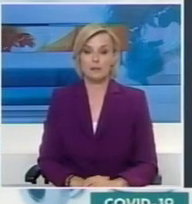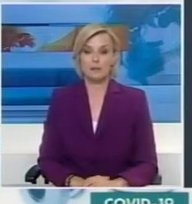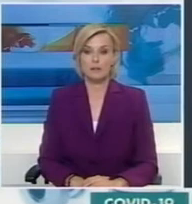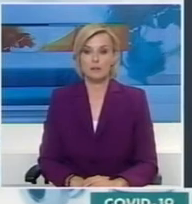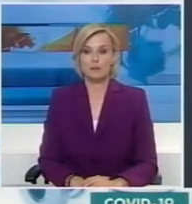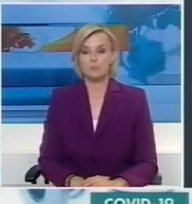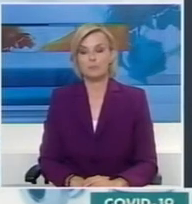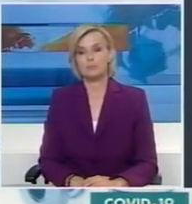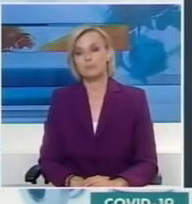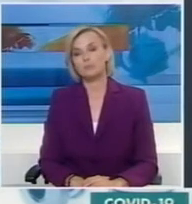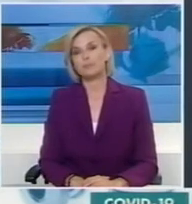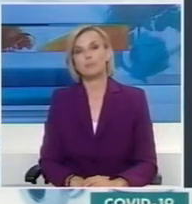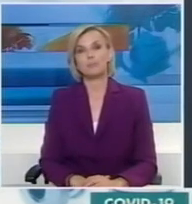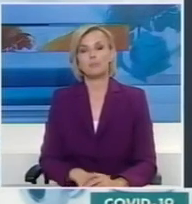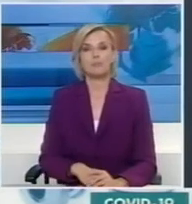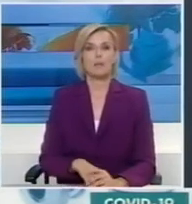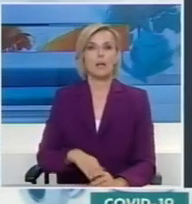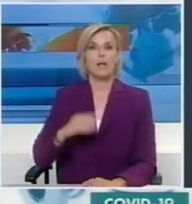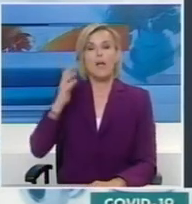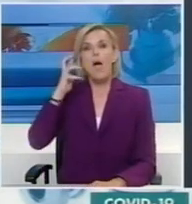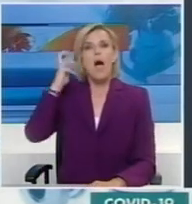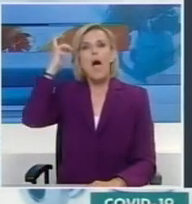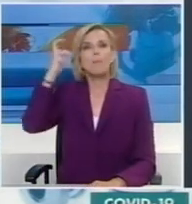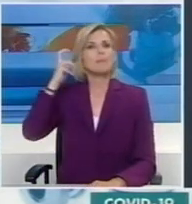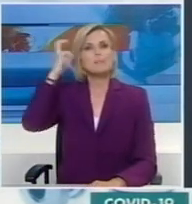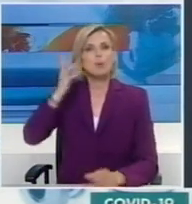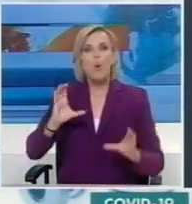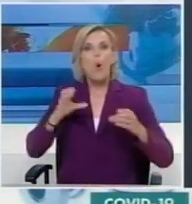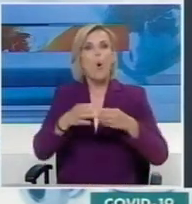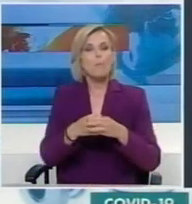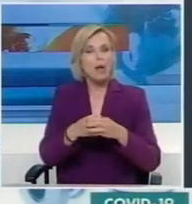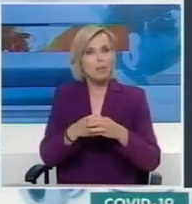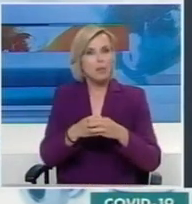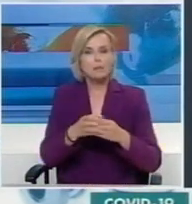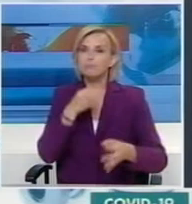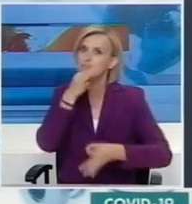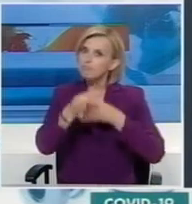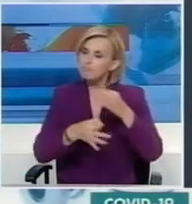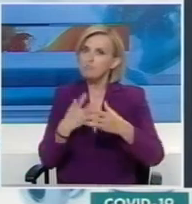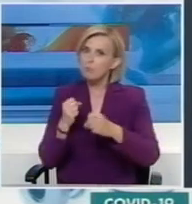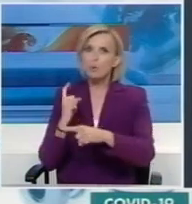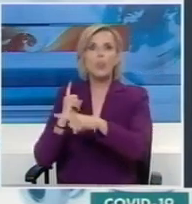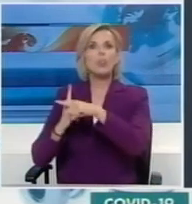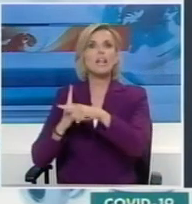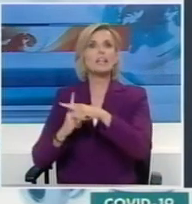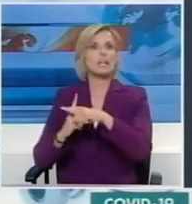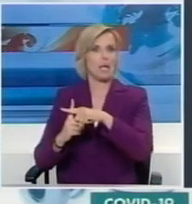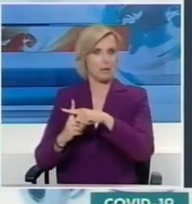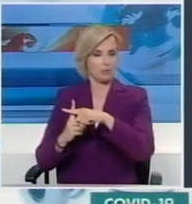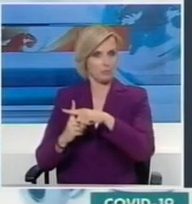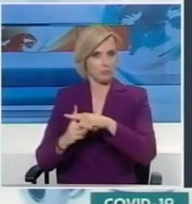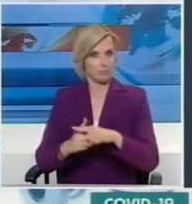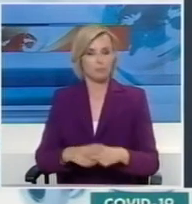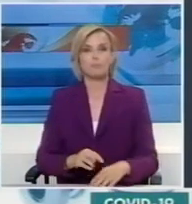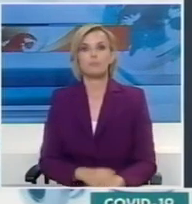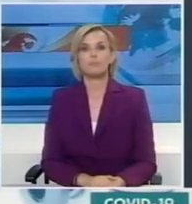Πέραν των ανωτέρων, η επιστημονική κοινότητα φαίνεται να καταλήγει σταδιακά πως παρατεταμένα θετικές PCR αφορούν τεχνικούς περιορισμούς στο ίδιο